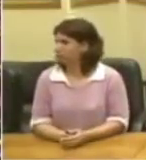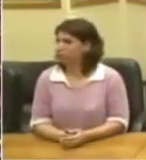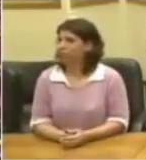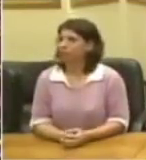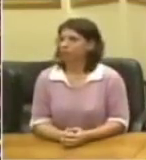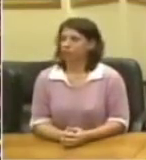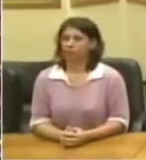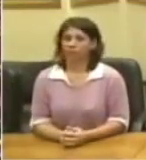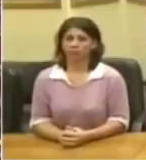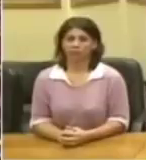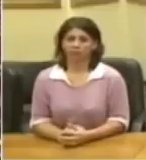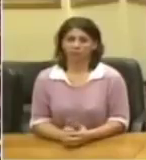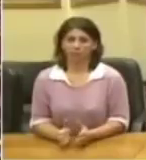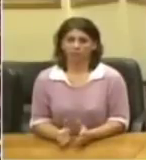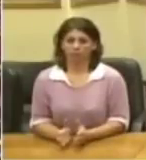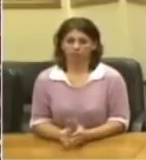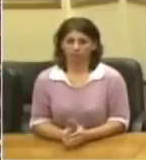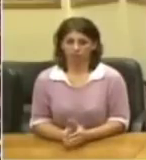αυτονόητα.